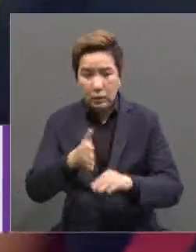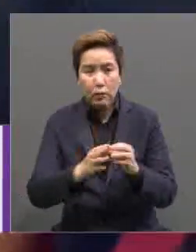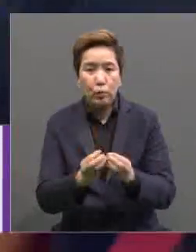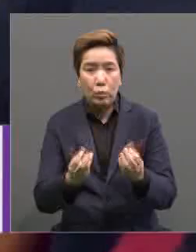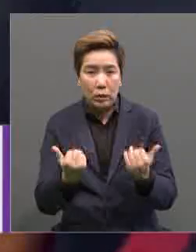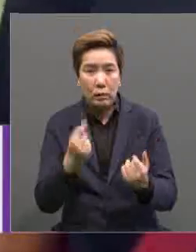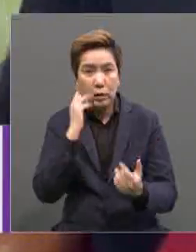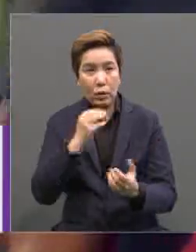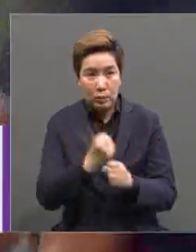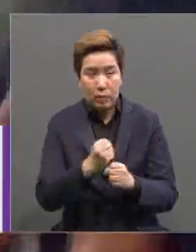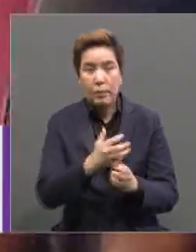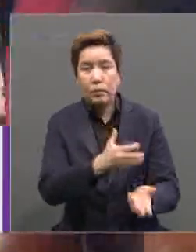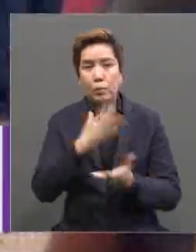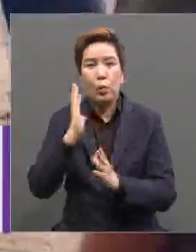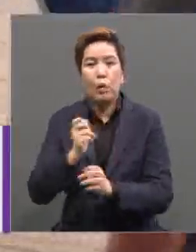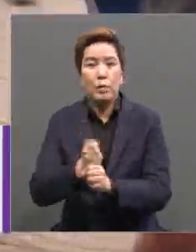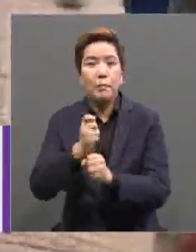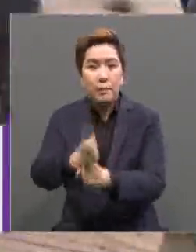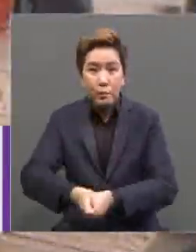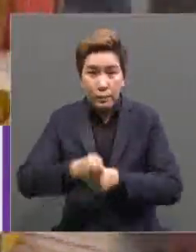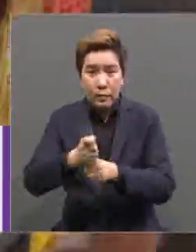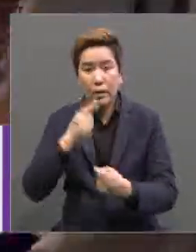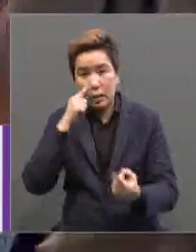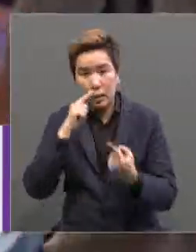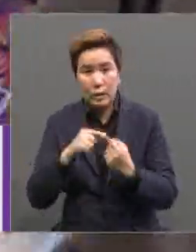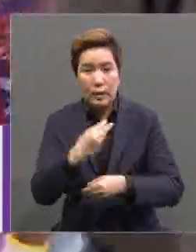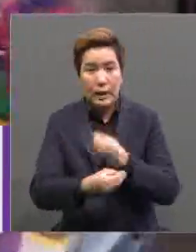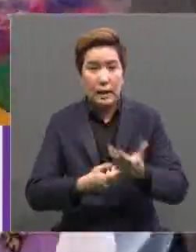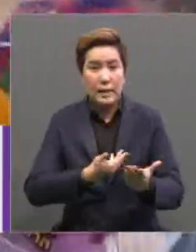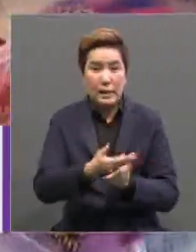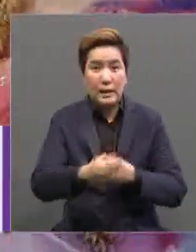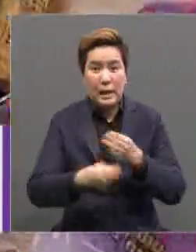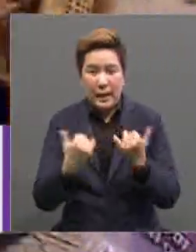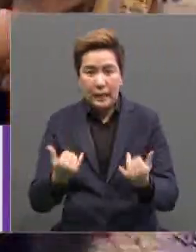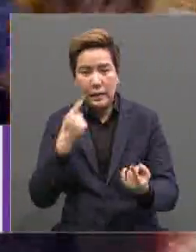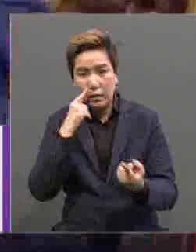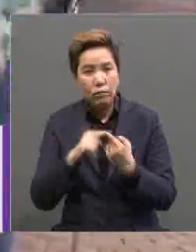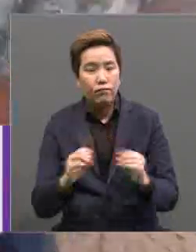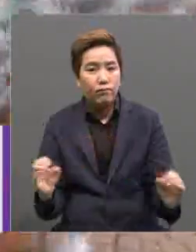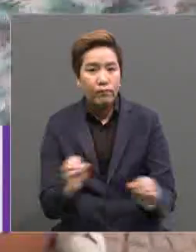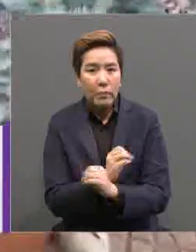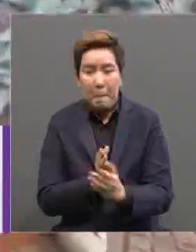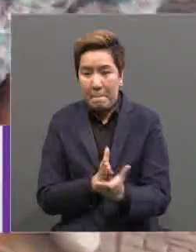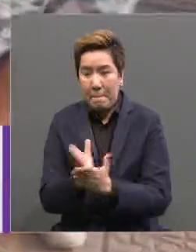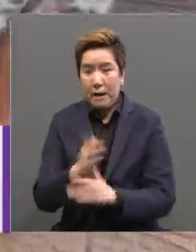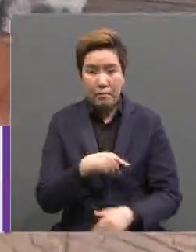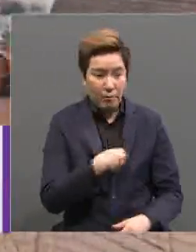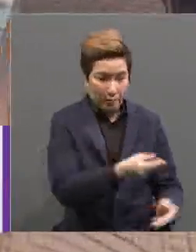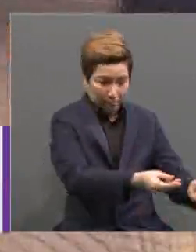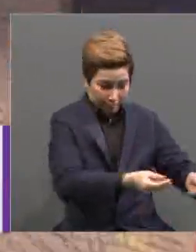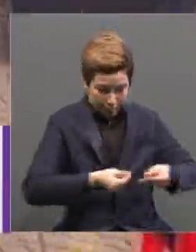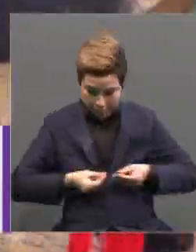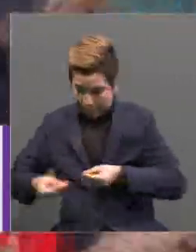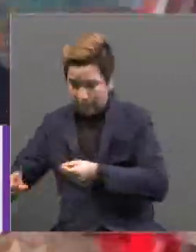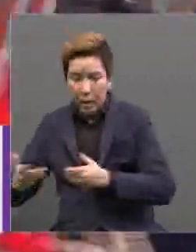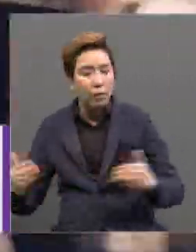ตกไซส์เพื่อเป็นการช่วยเหลือชาวสวนซึ่งการซื้อขายอันนี้นะคะคุณผู้ชมจะไม่มีการผ่านพ่อค้าคนกลางคือจากมือเ